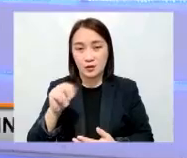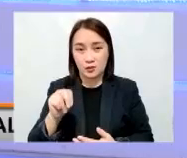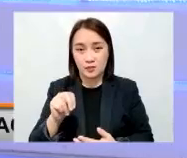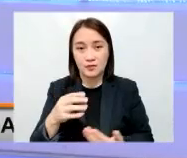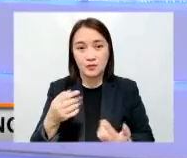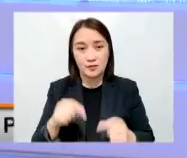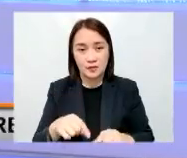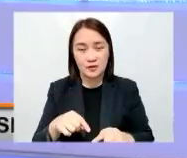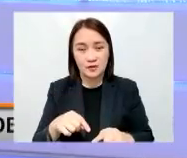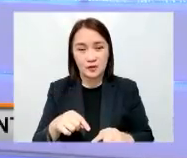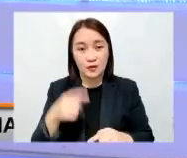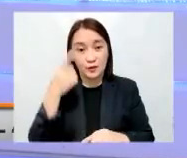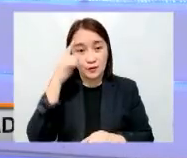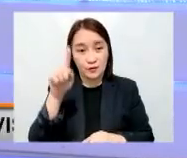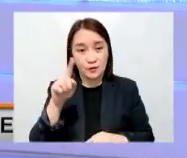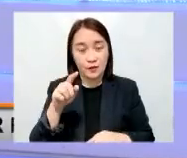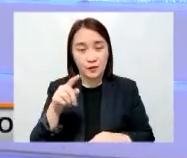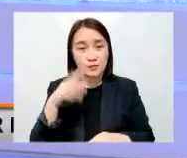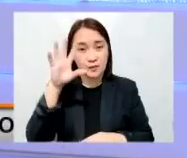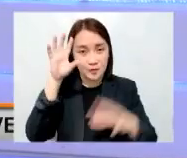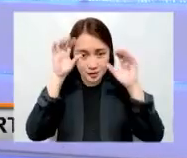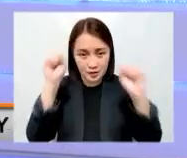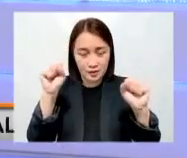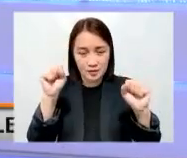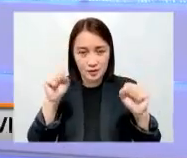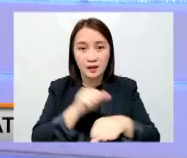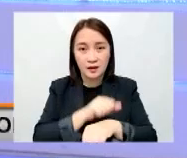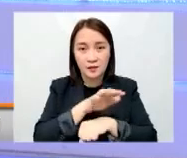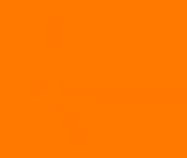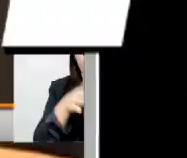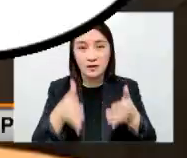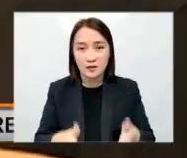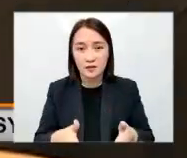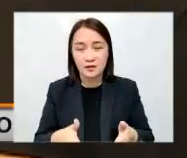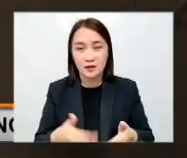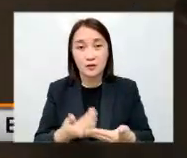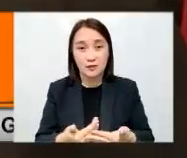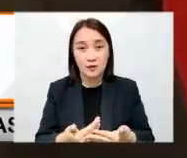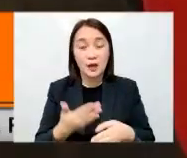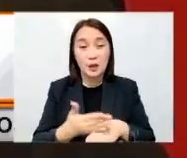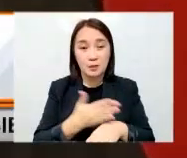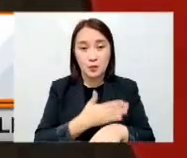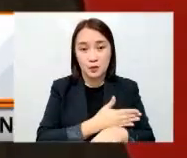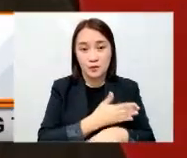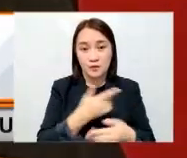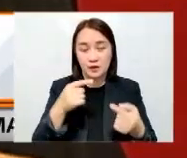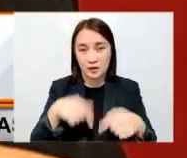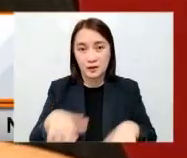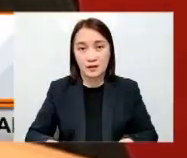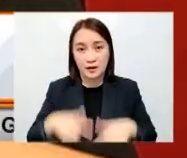Bongbong Marcos bilang Presidential Advisor for Poverty Alleviation. Ayon sa Malacanang, magiging trabaho ni Gadon ang pagbibigay